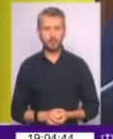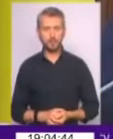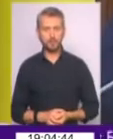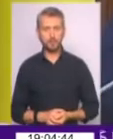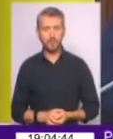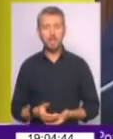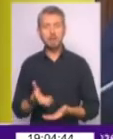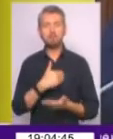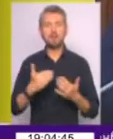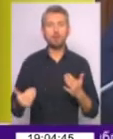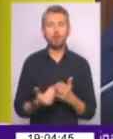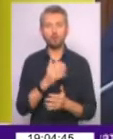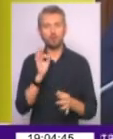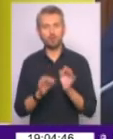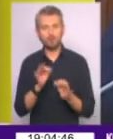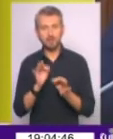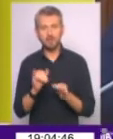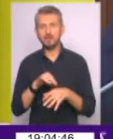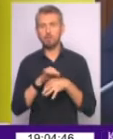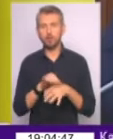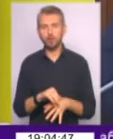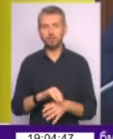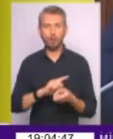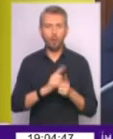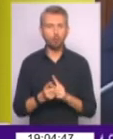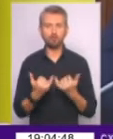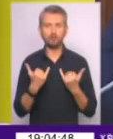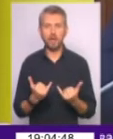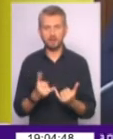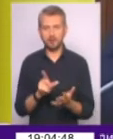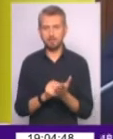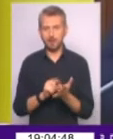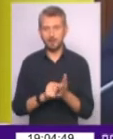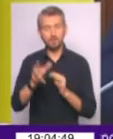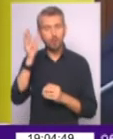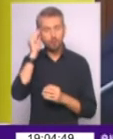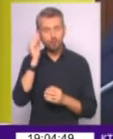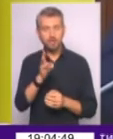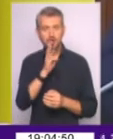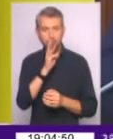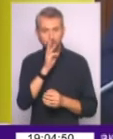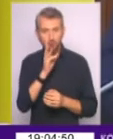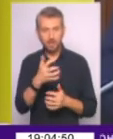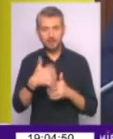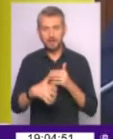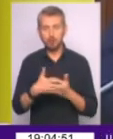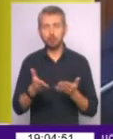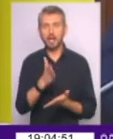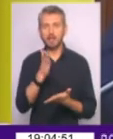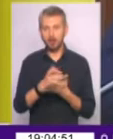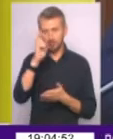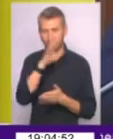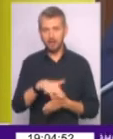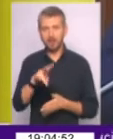працюють. Ми відновлюємо справедливість і проводимо осучаснення пенсій, враховуючи заробітної плати середньої, яка є в країні,